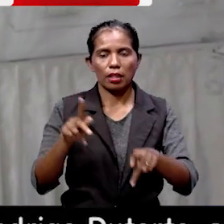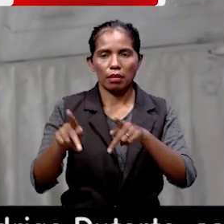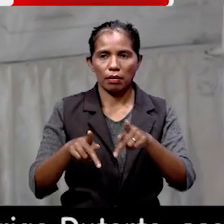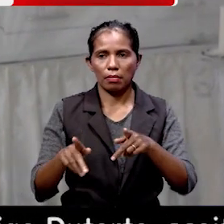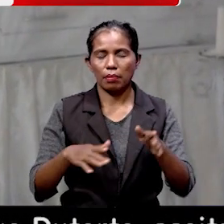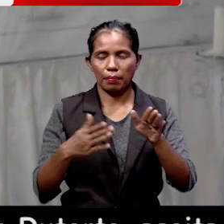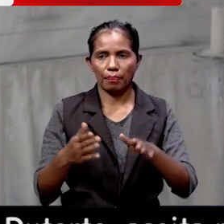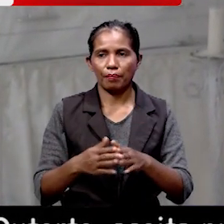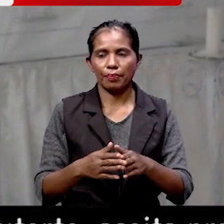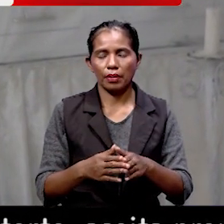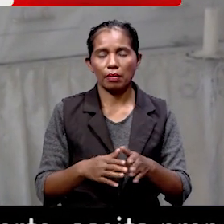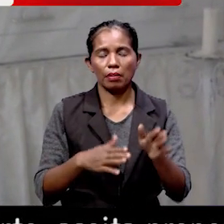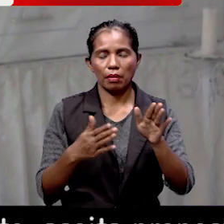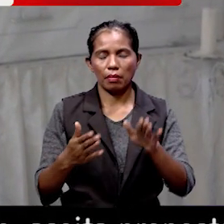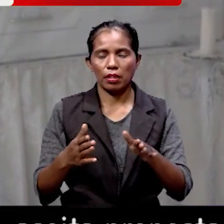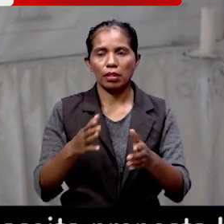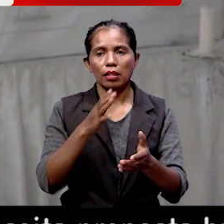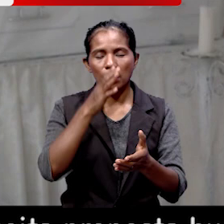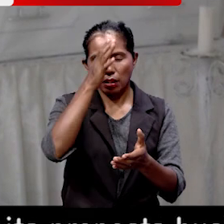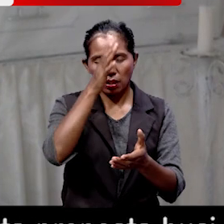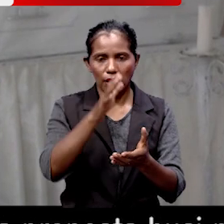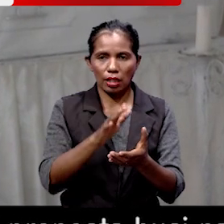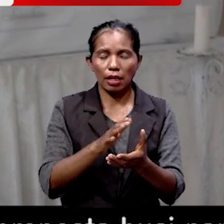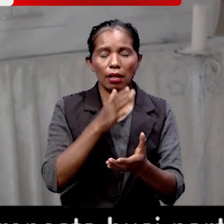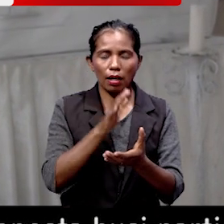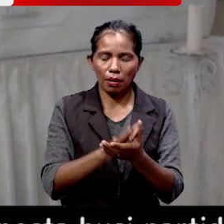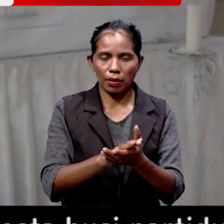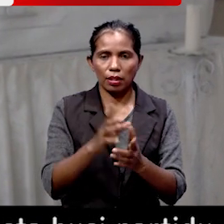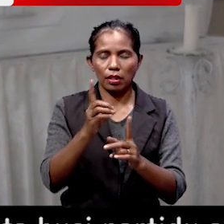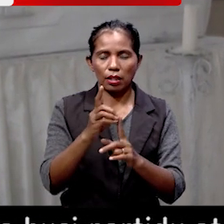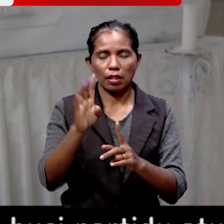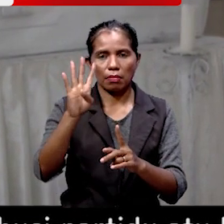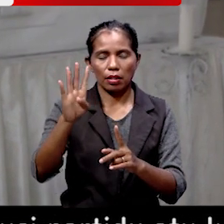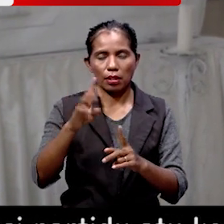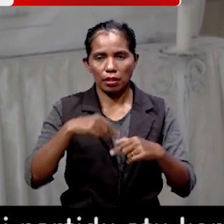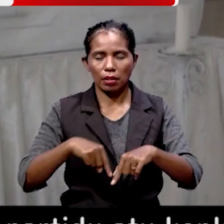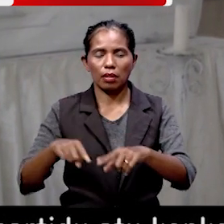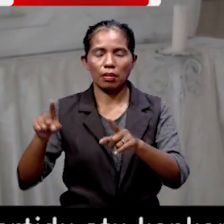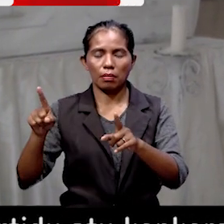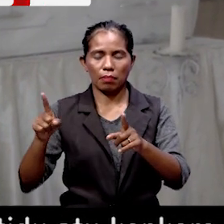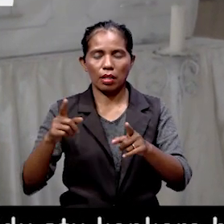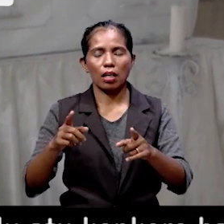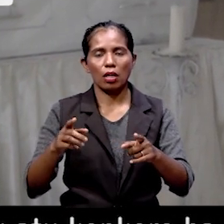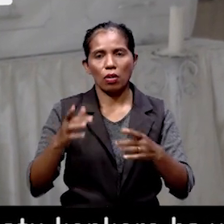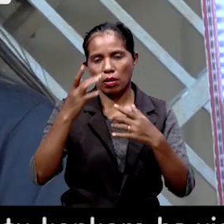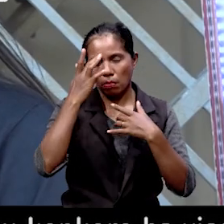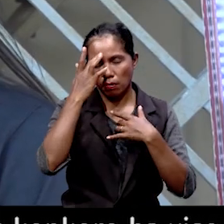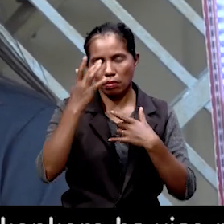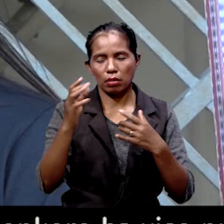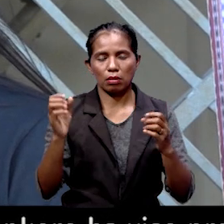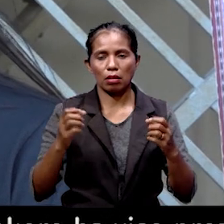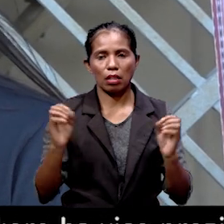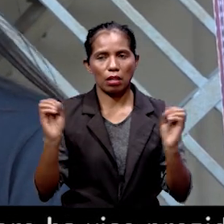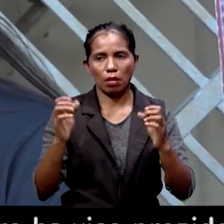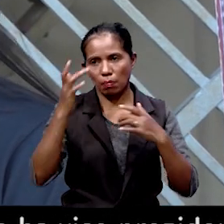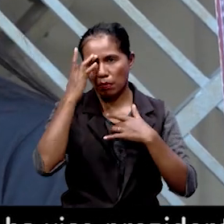Matebian ne kaben, Juliana Cardozo Tristi, tambah ya lorong hat, fulan ne, matebian ba Inglaterra ho kondisang diak. Doutor sira usi